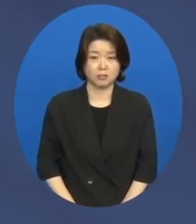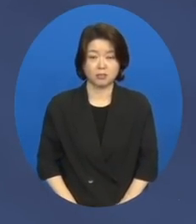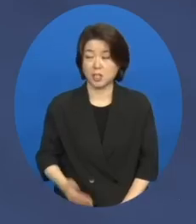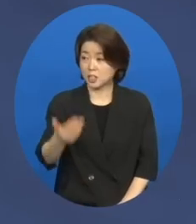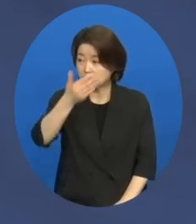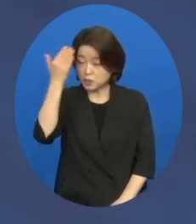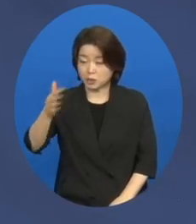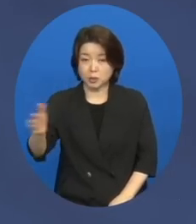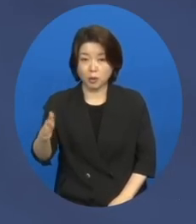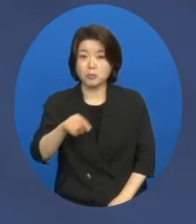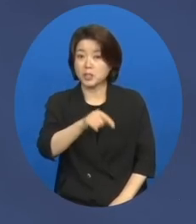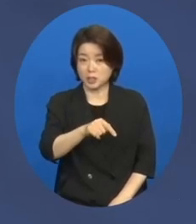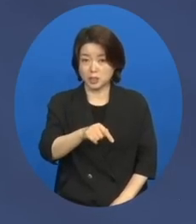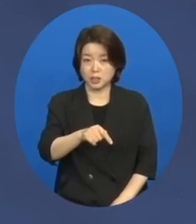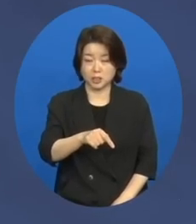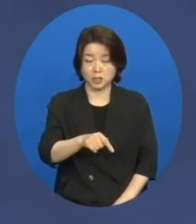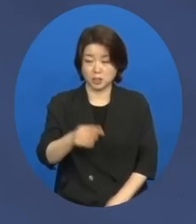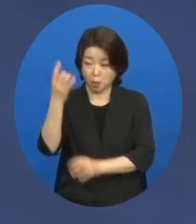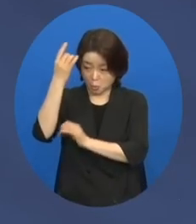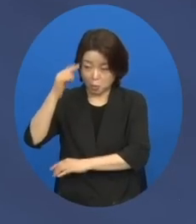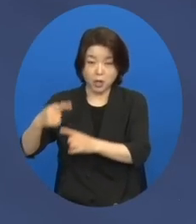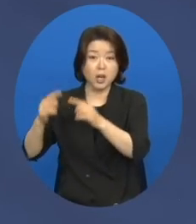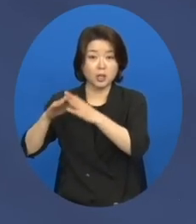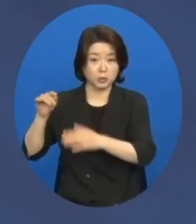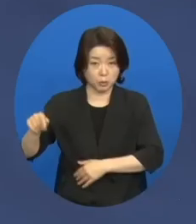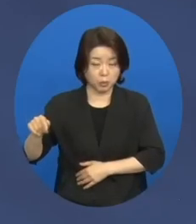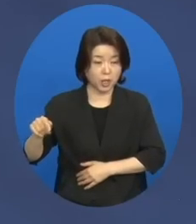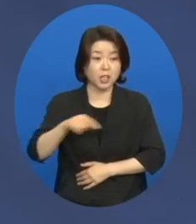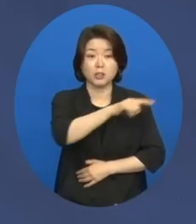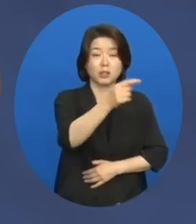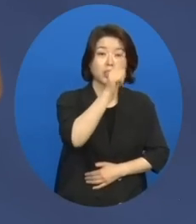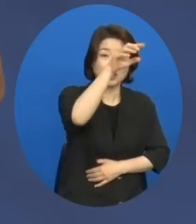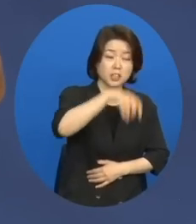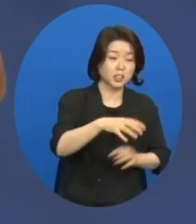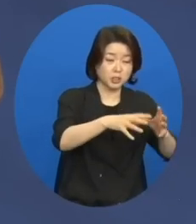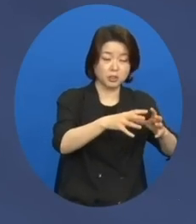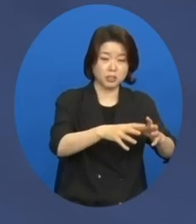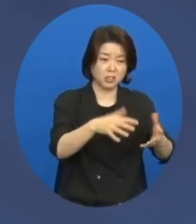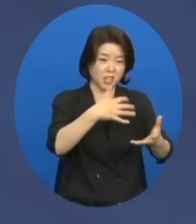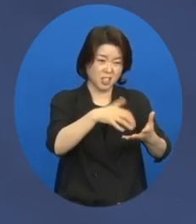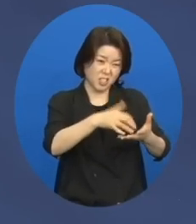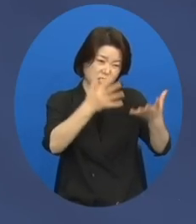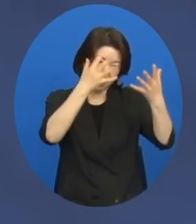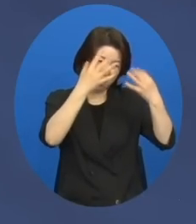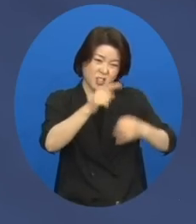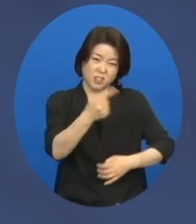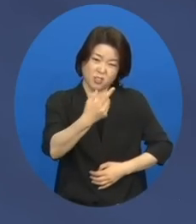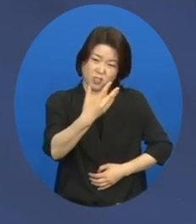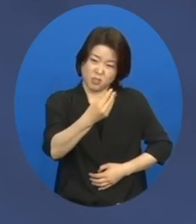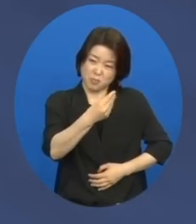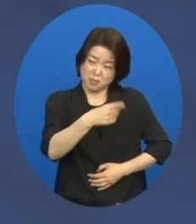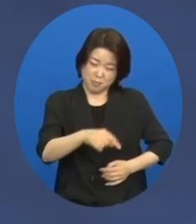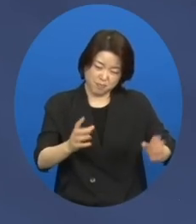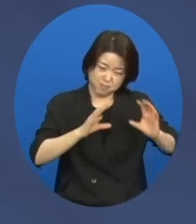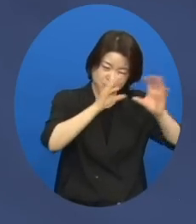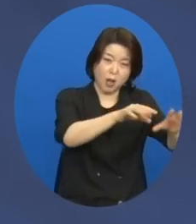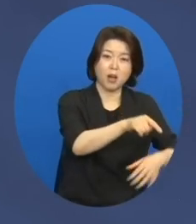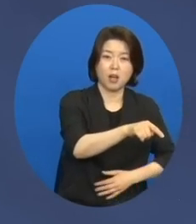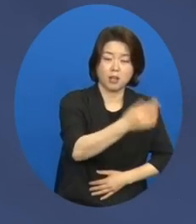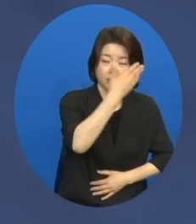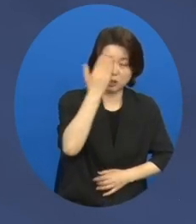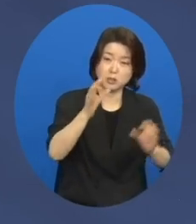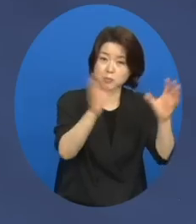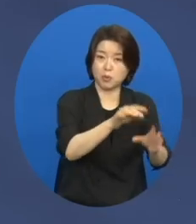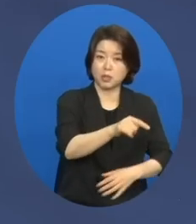청년들이 없는 이 정통교회에 거긴 지금 수만 명이요. 수만 명이 지금 청년들 모여라 그러면